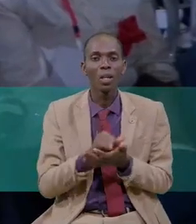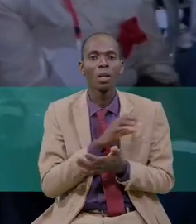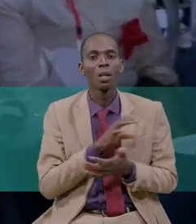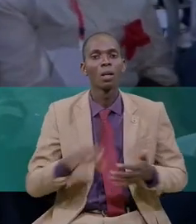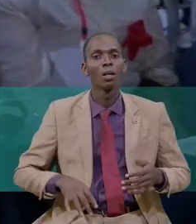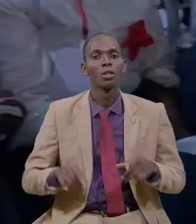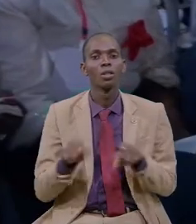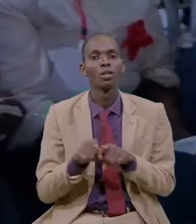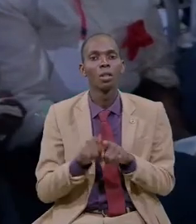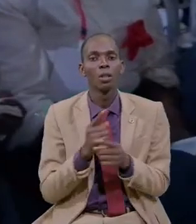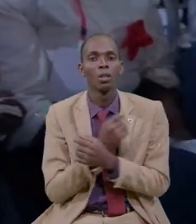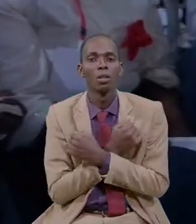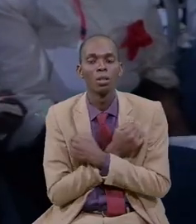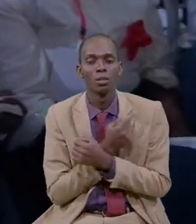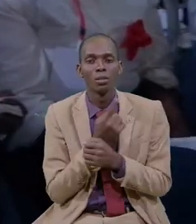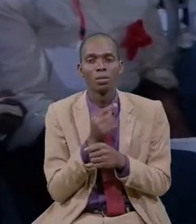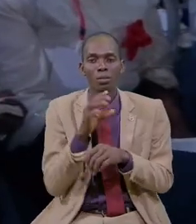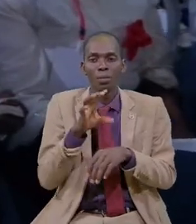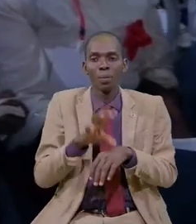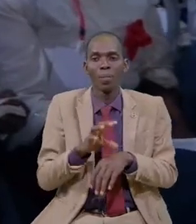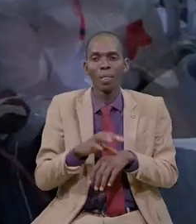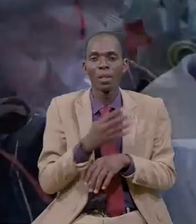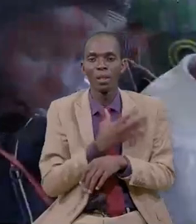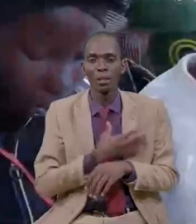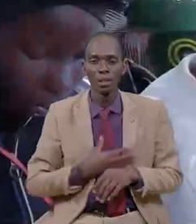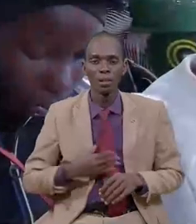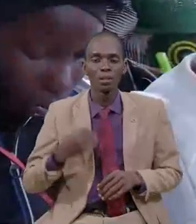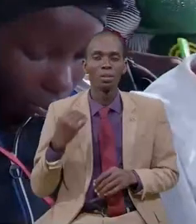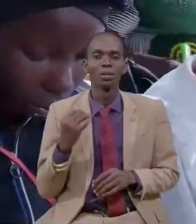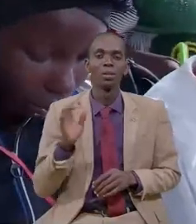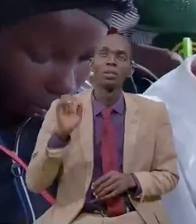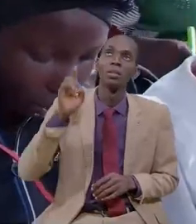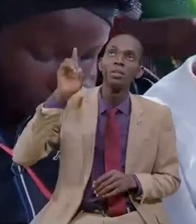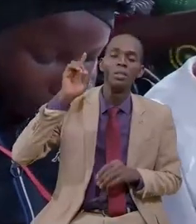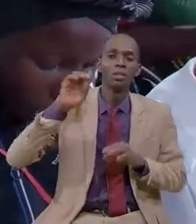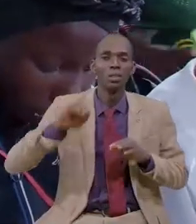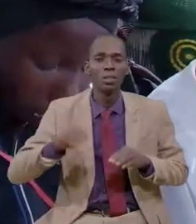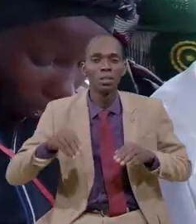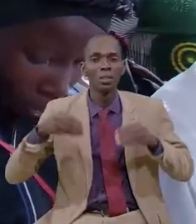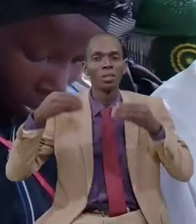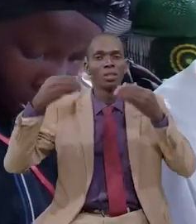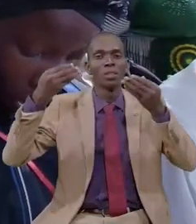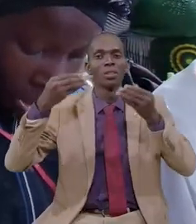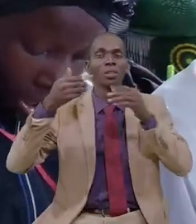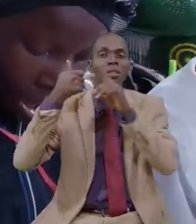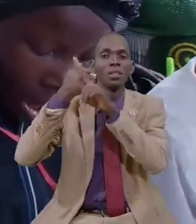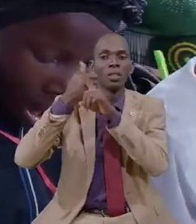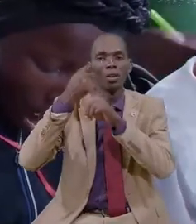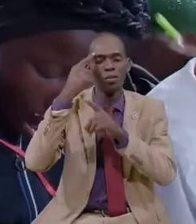Christ a aimé l'Église et s'est livré lui-même pour elle. Pourquoi?